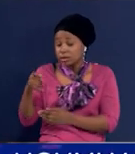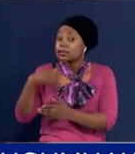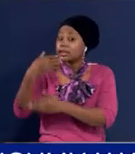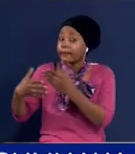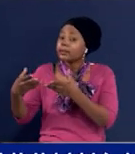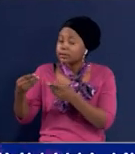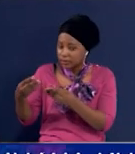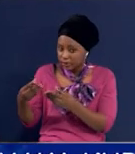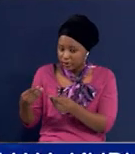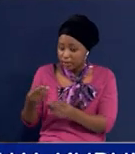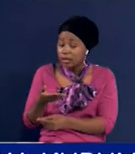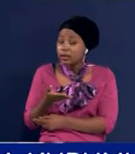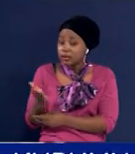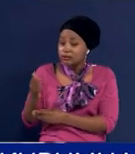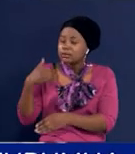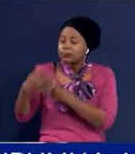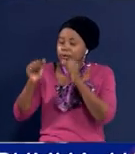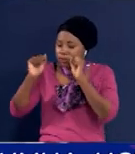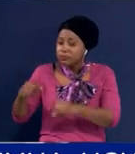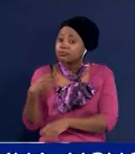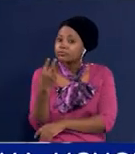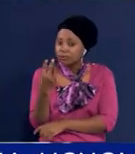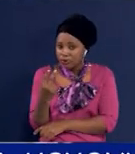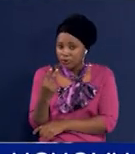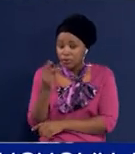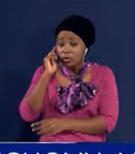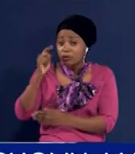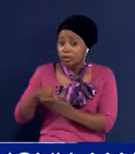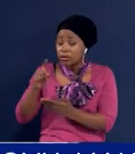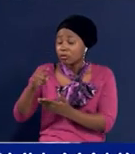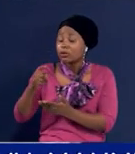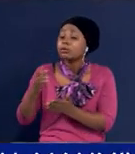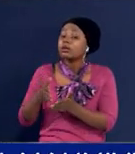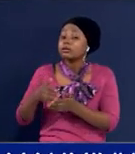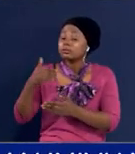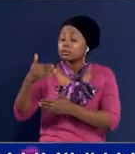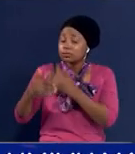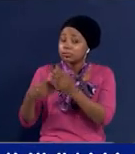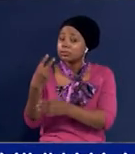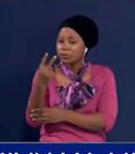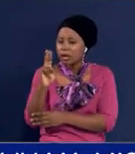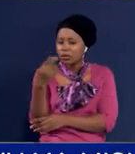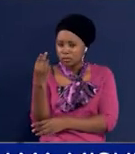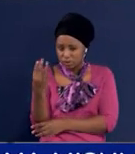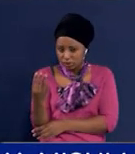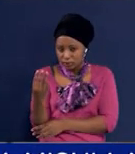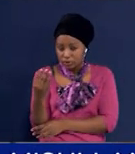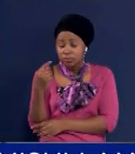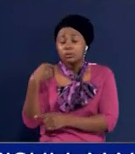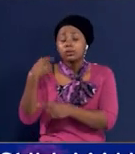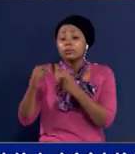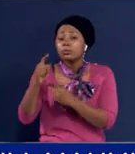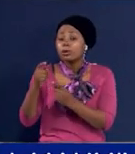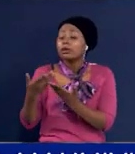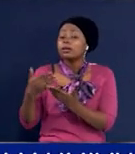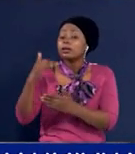pamba, vile vitambaa viwe viwili, kwa maana ya matabaka mawili au matatu. Unavyozidi kuwa na matabaka